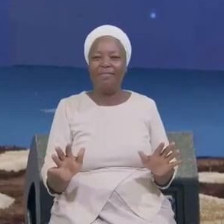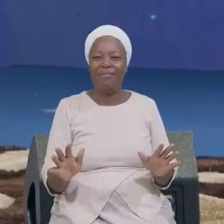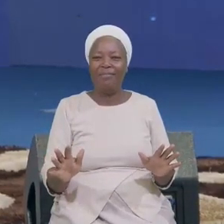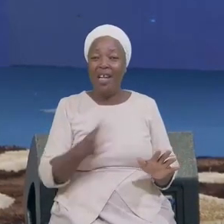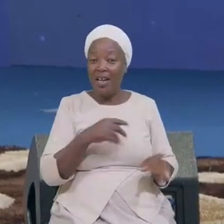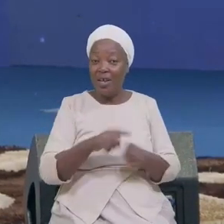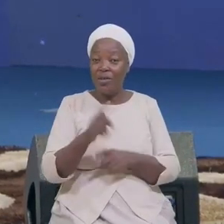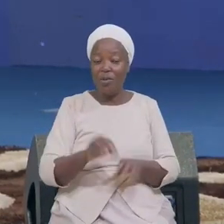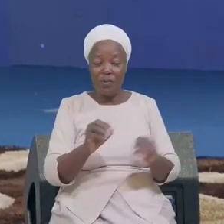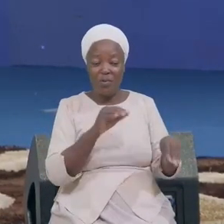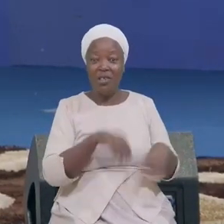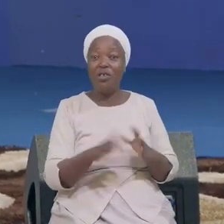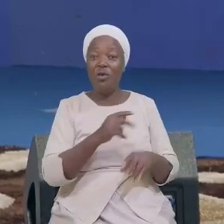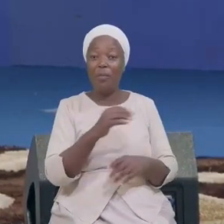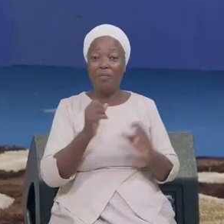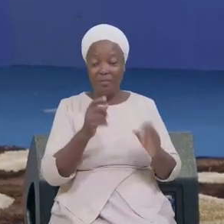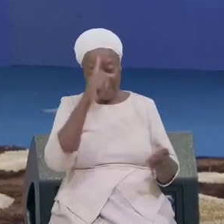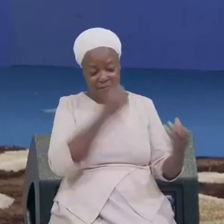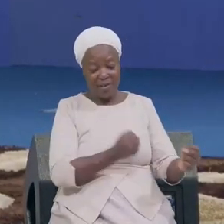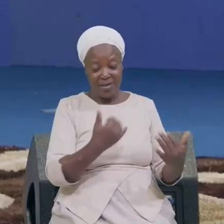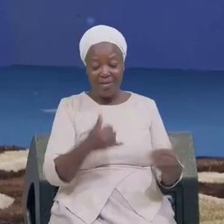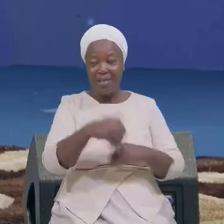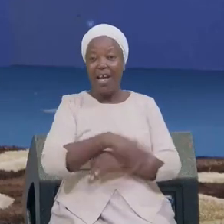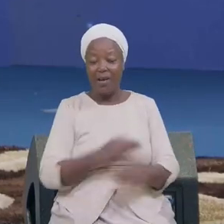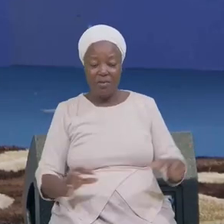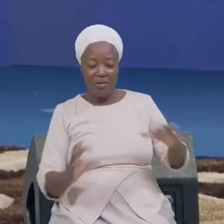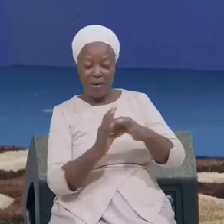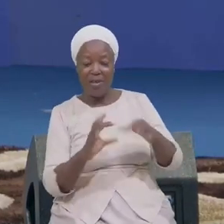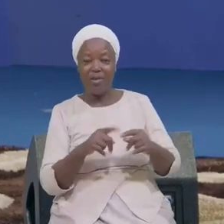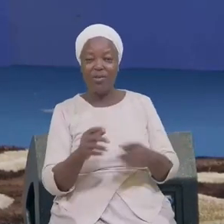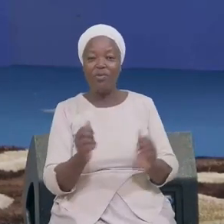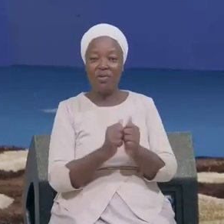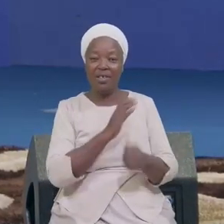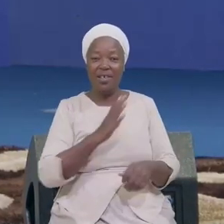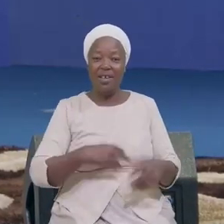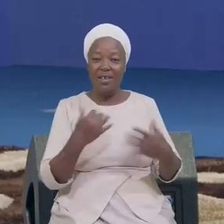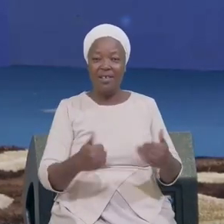Et quand tu te connectes ce soir, comme tu te branches à Christ ce soir,